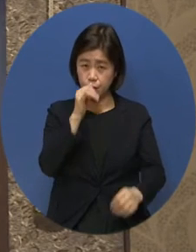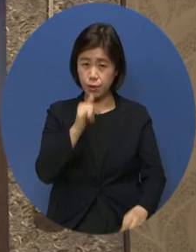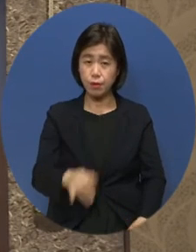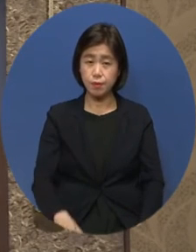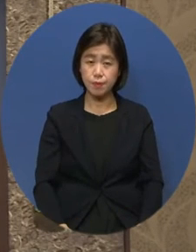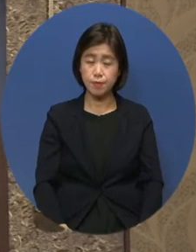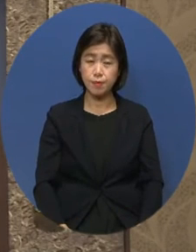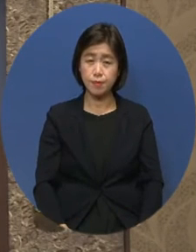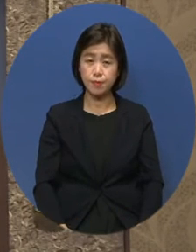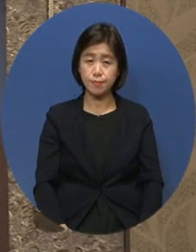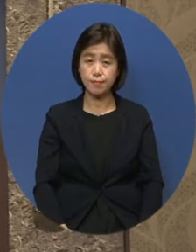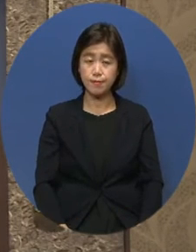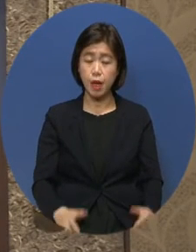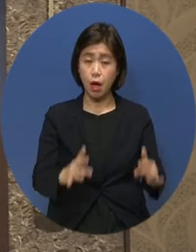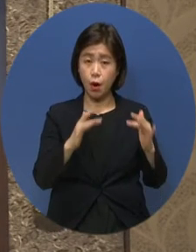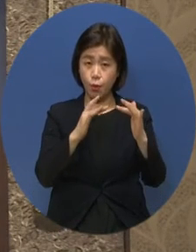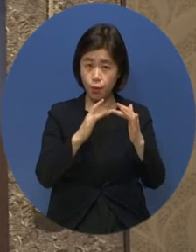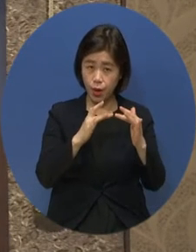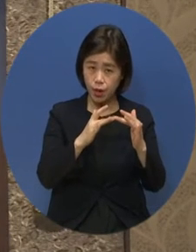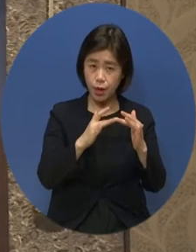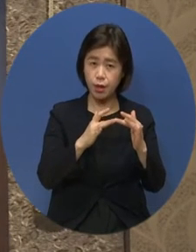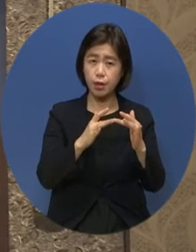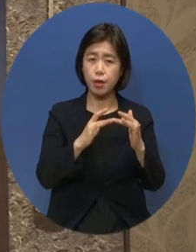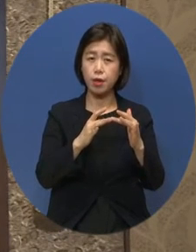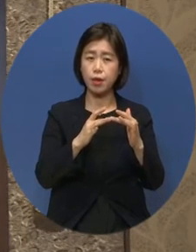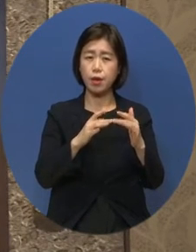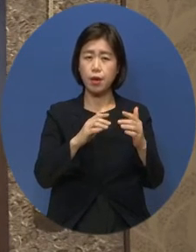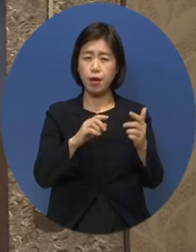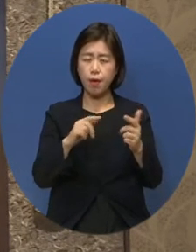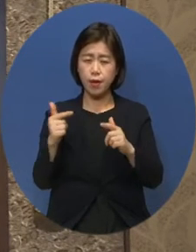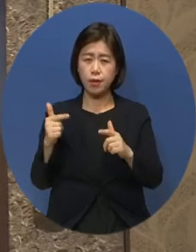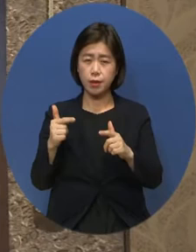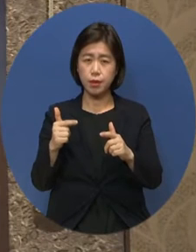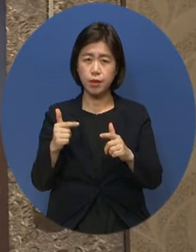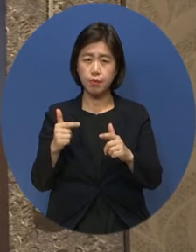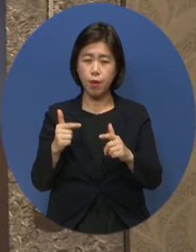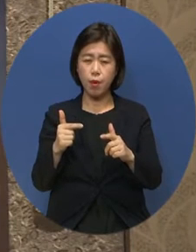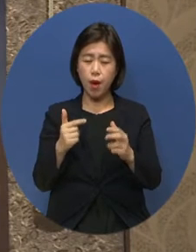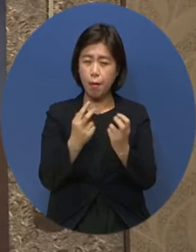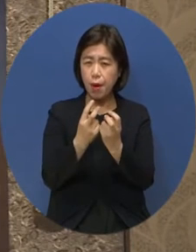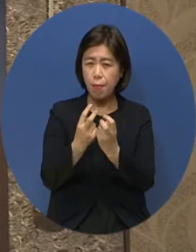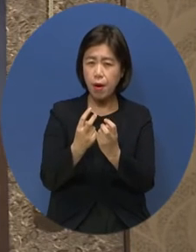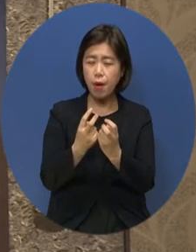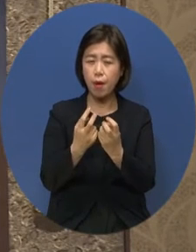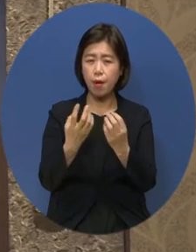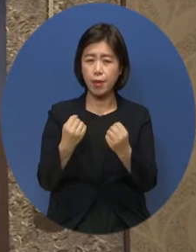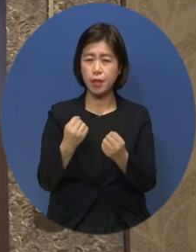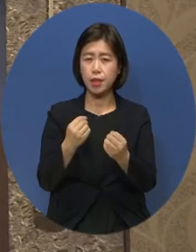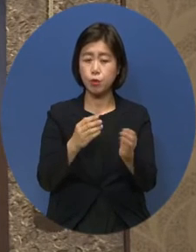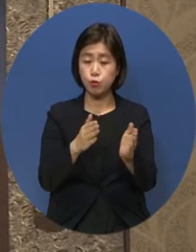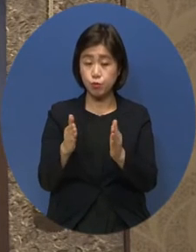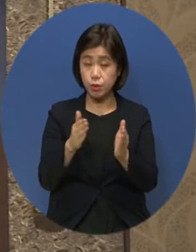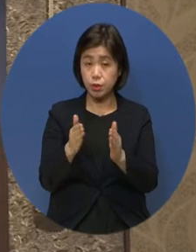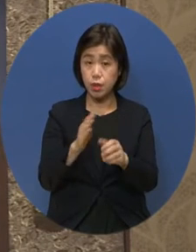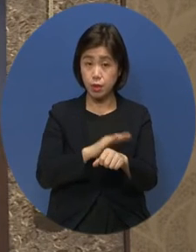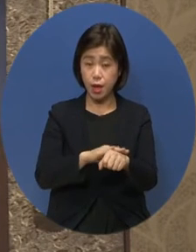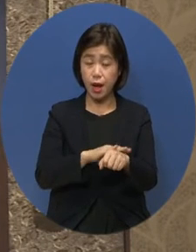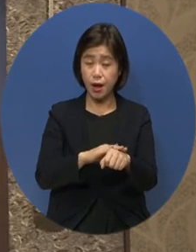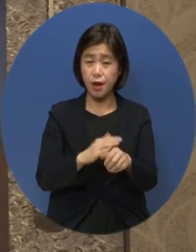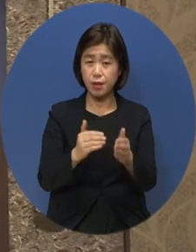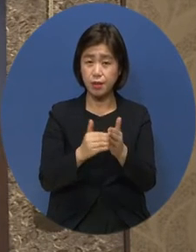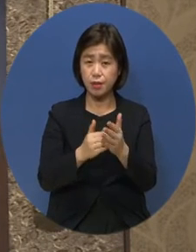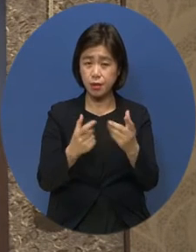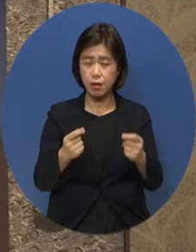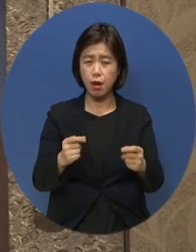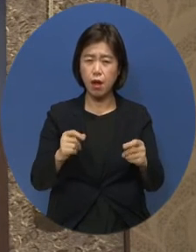여러가지 어 전달 체계를 통해서 대응을 하고 있다고 생각하고요 저도 뭐 충분치 않다고 생각하지만